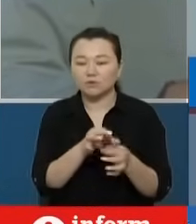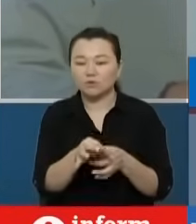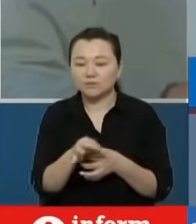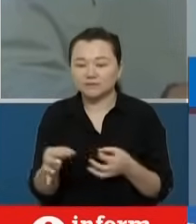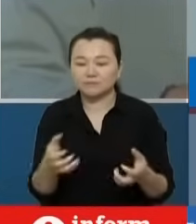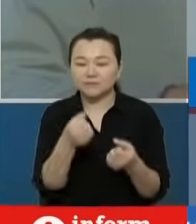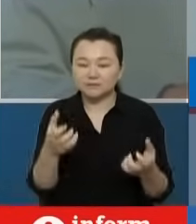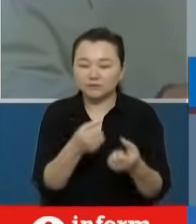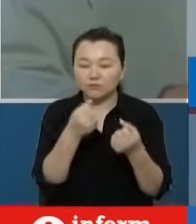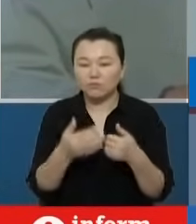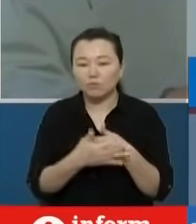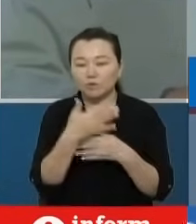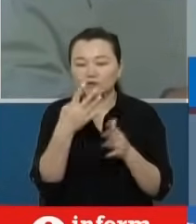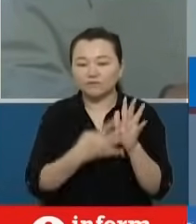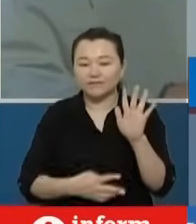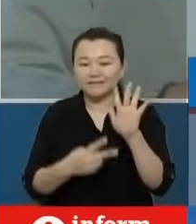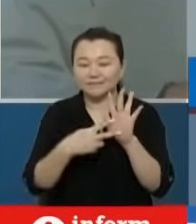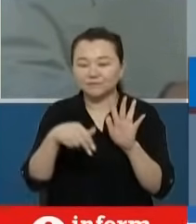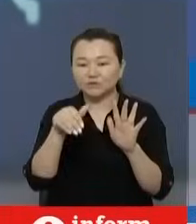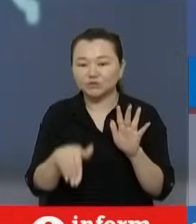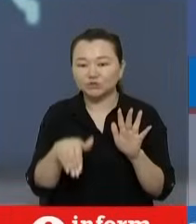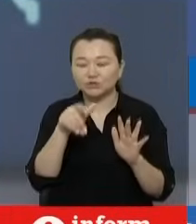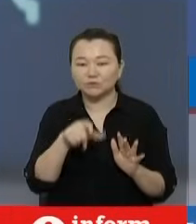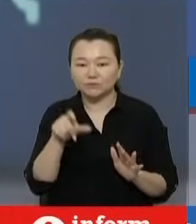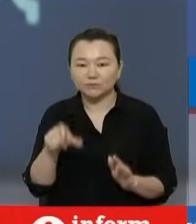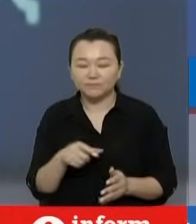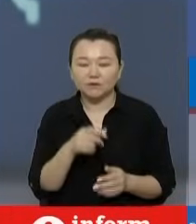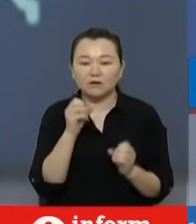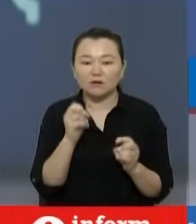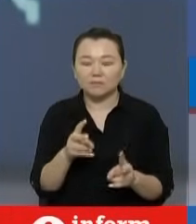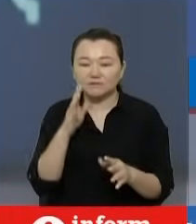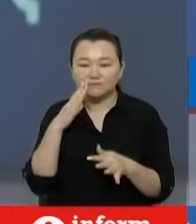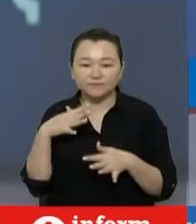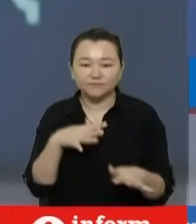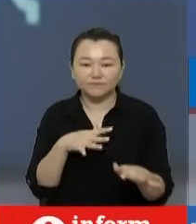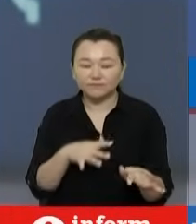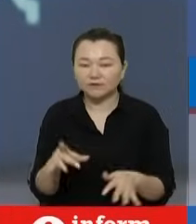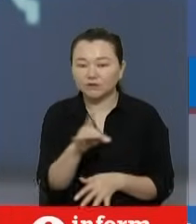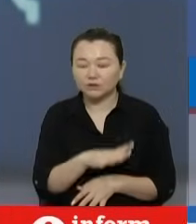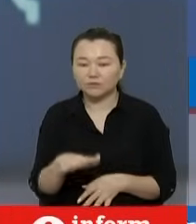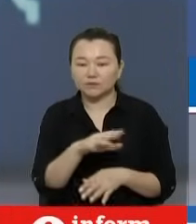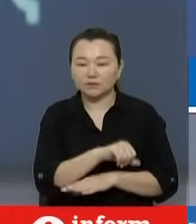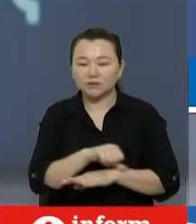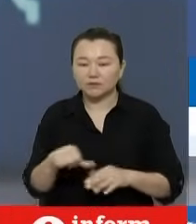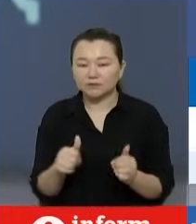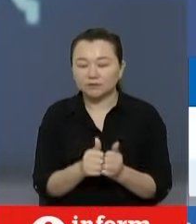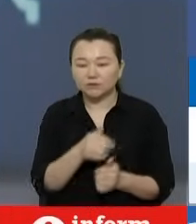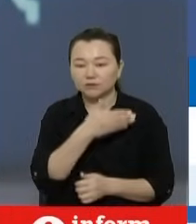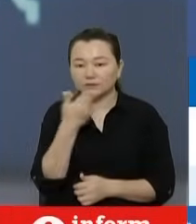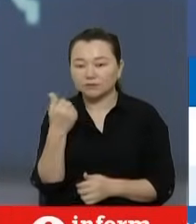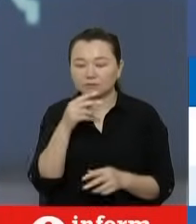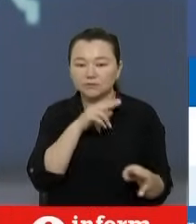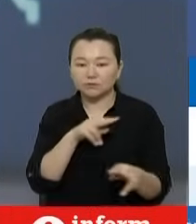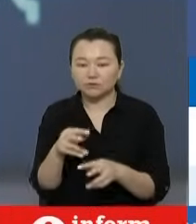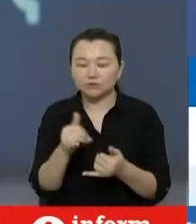и эвакуировано более 97 тысяч граждан. Угроз подтопления с территории приграничных государств не имеется. На контроле